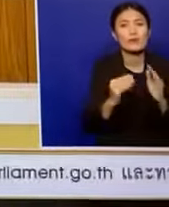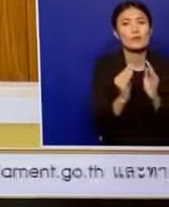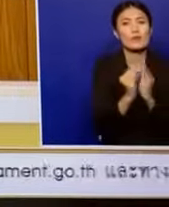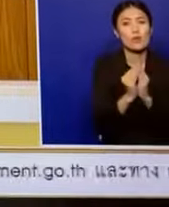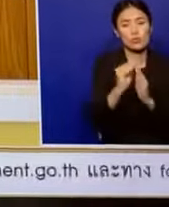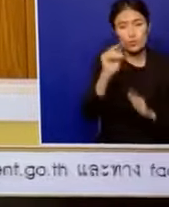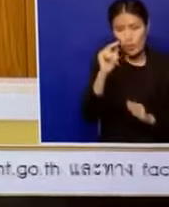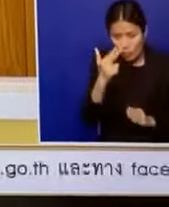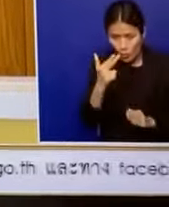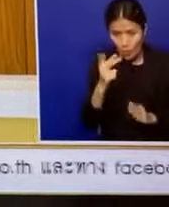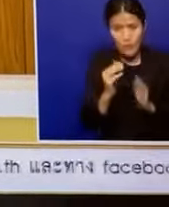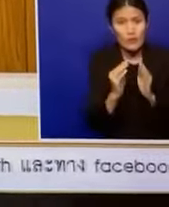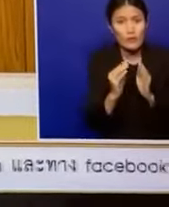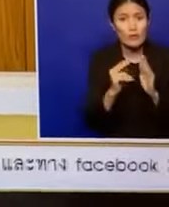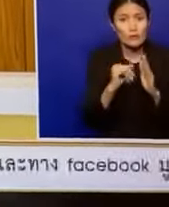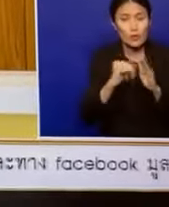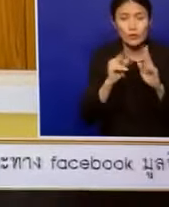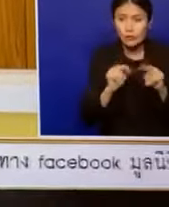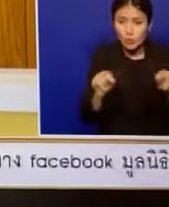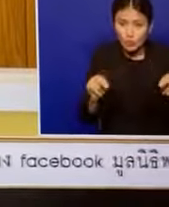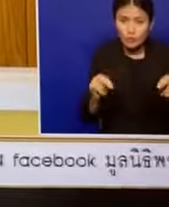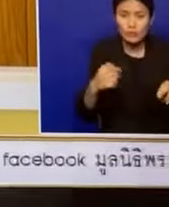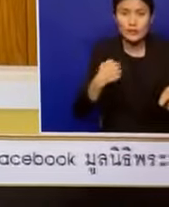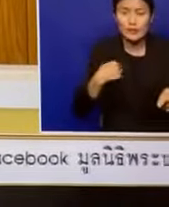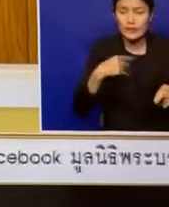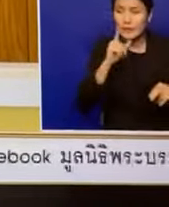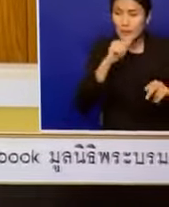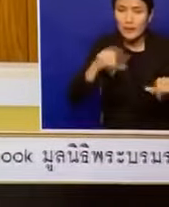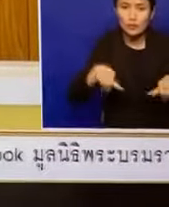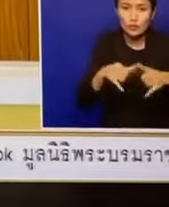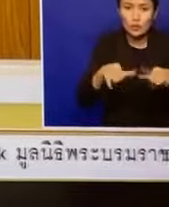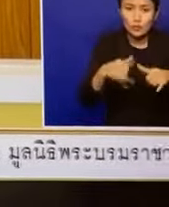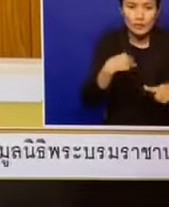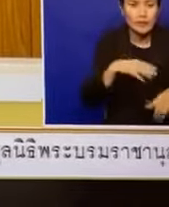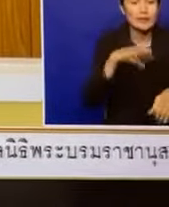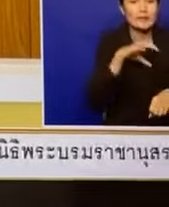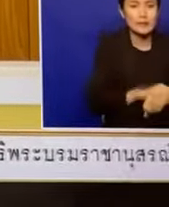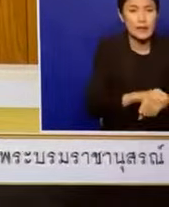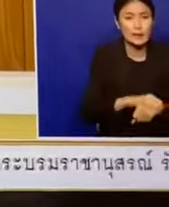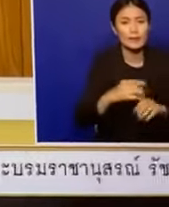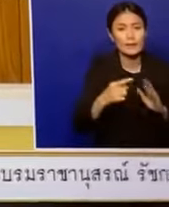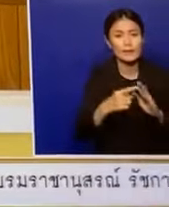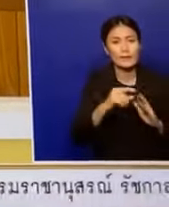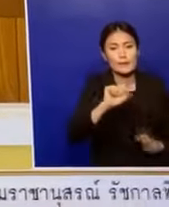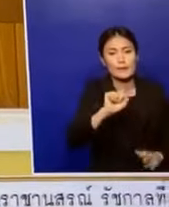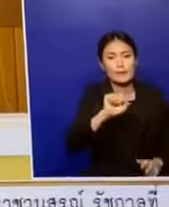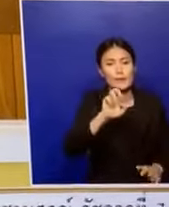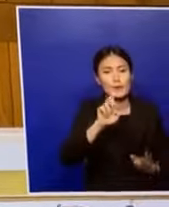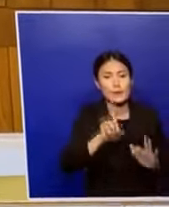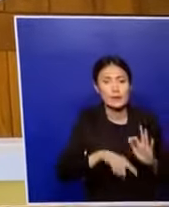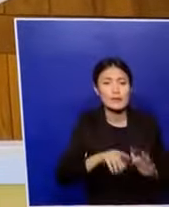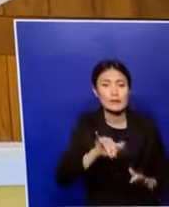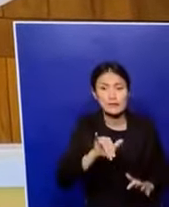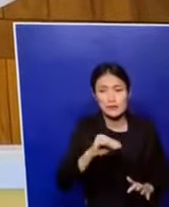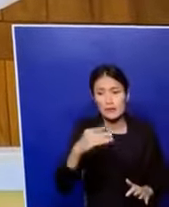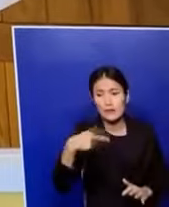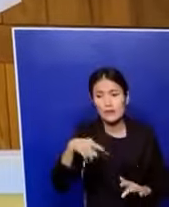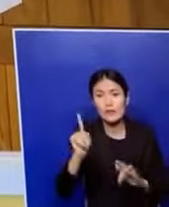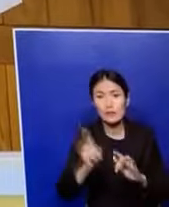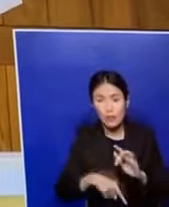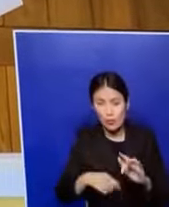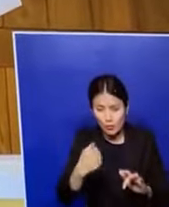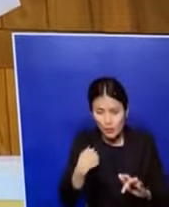เสลียงการพนันออนไลน์การจับกุมเสียโป้ผลการสอบสวนคดีบ่อนพระราม3การรับสวยเอื้อ